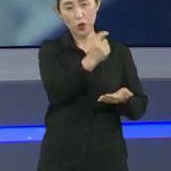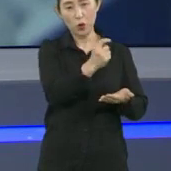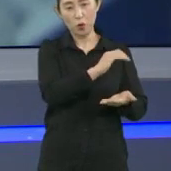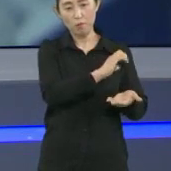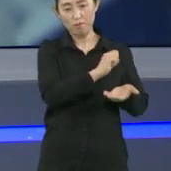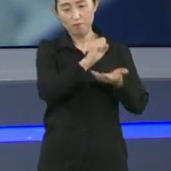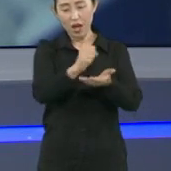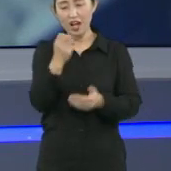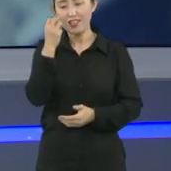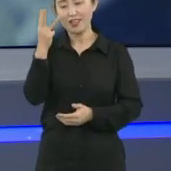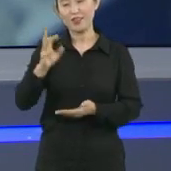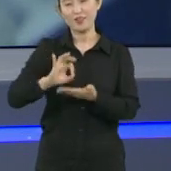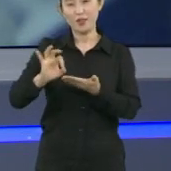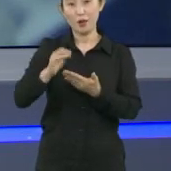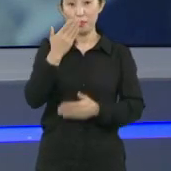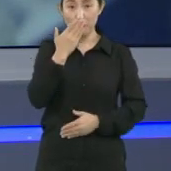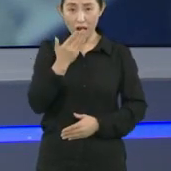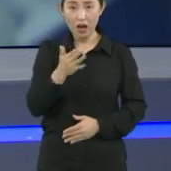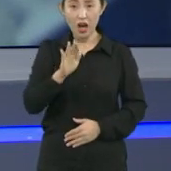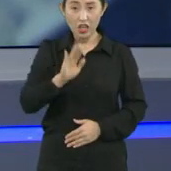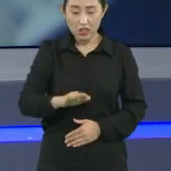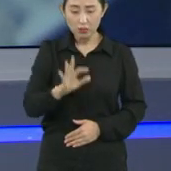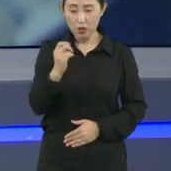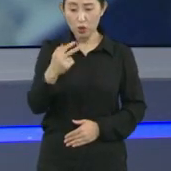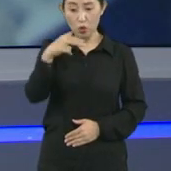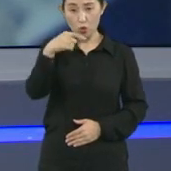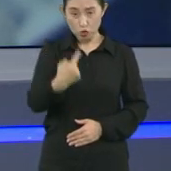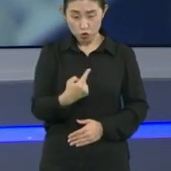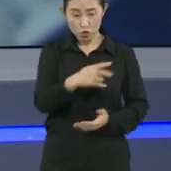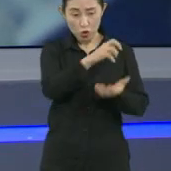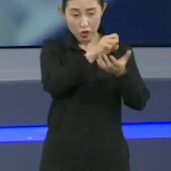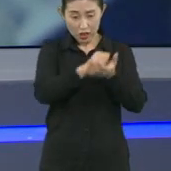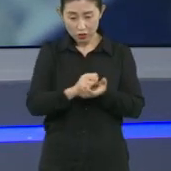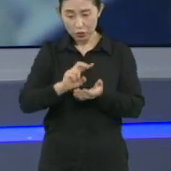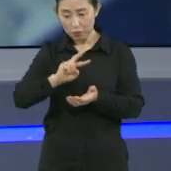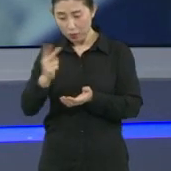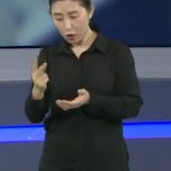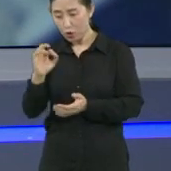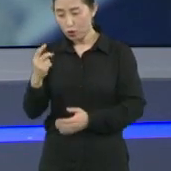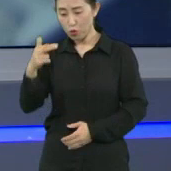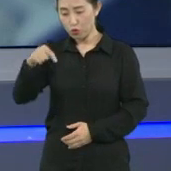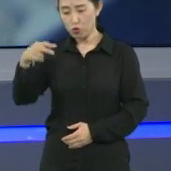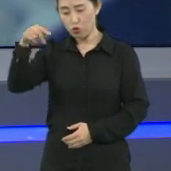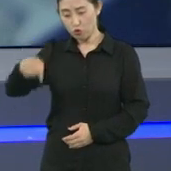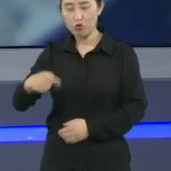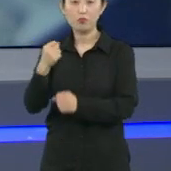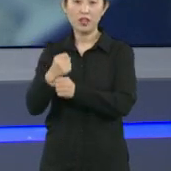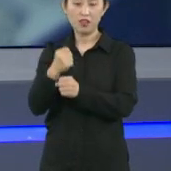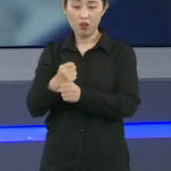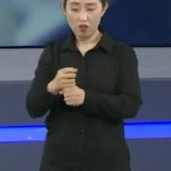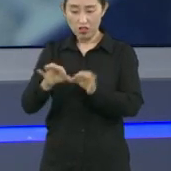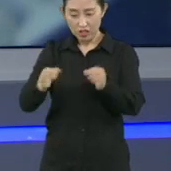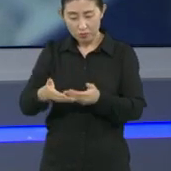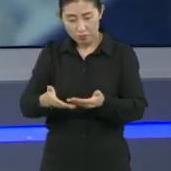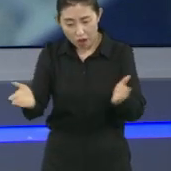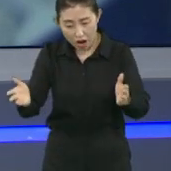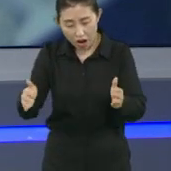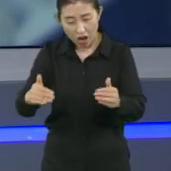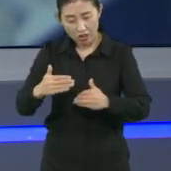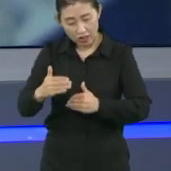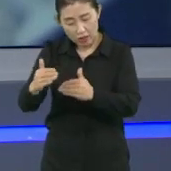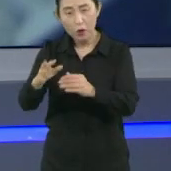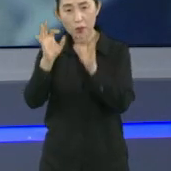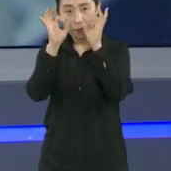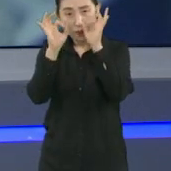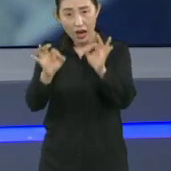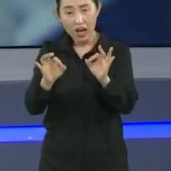물량은 확보했다는 분석입니다. 하지만 이 요소가 들어와서 요소수를 생산해야 되고 또 시중에 유통되는 과정을 살펴봐야 하기